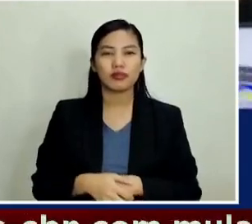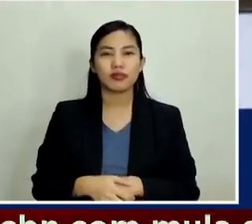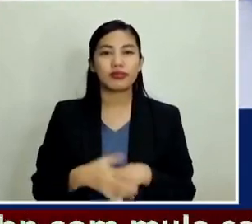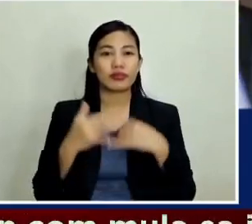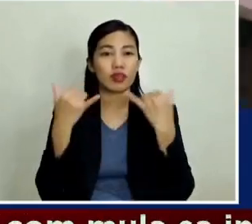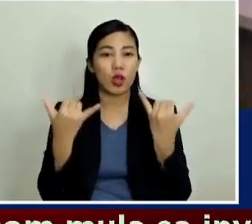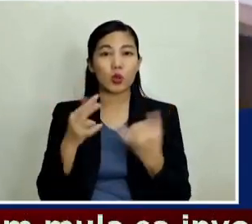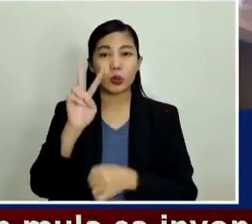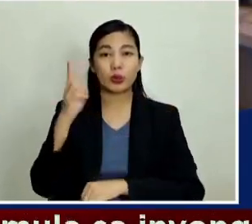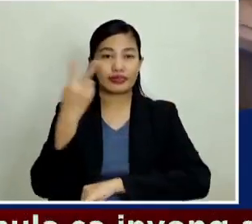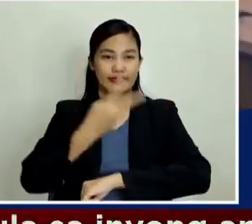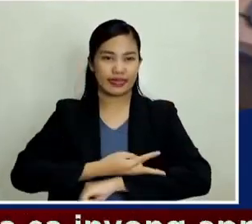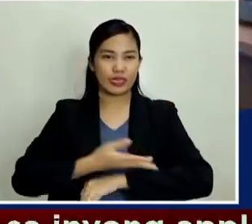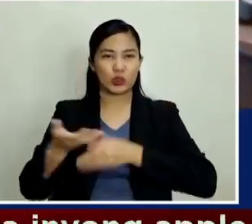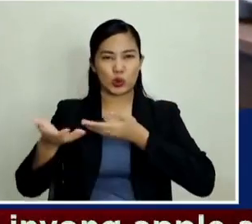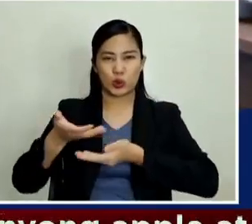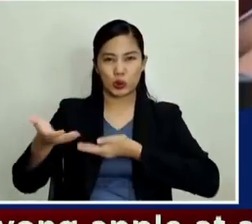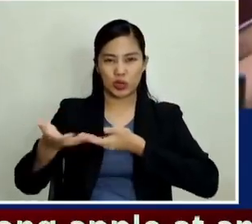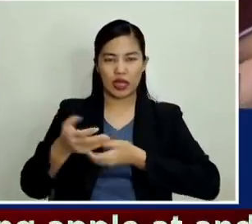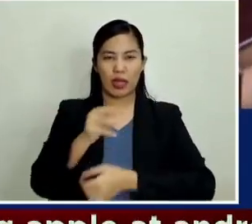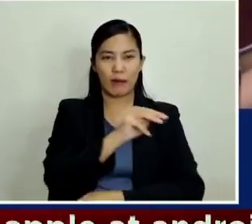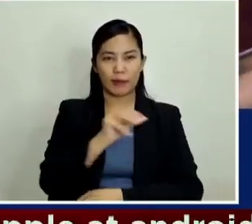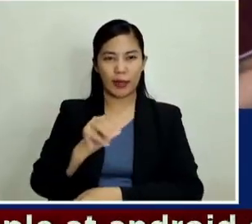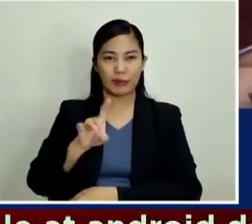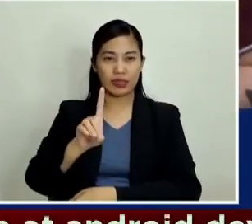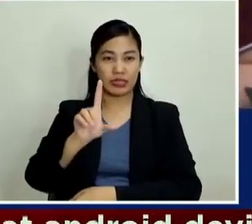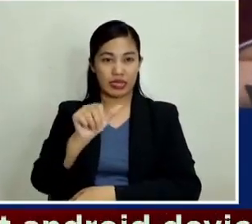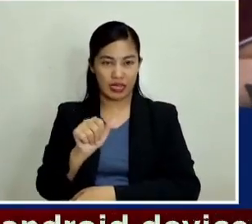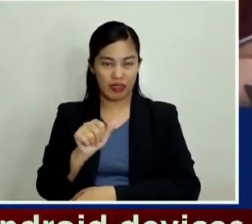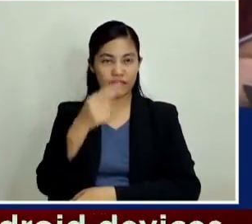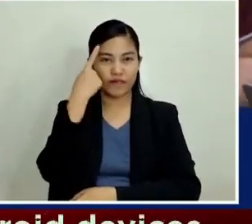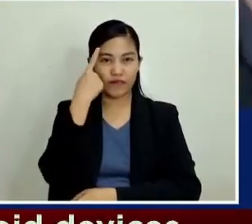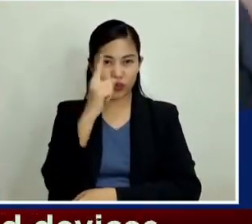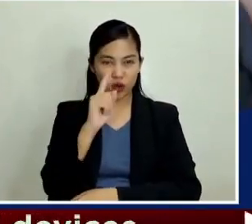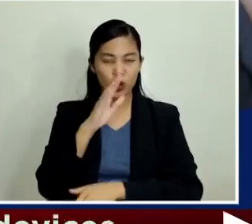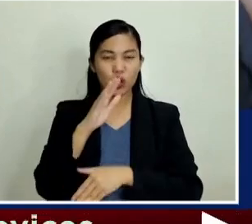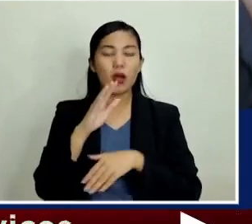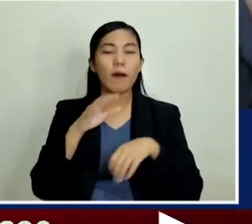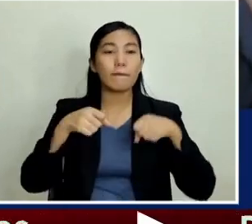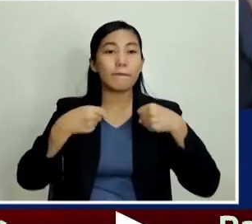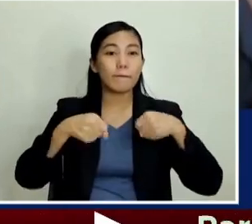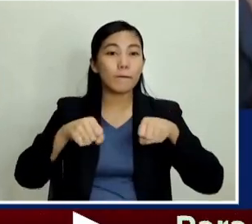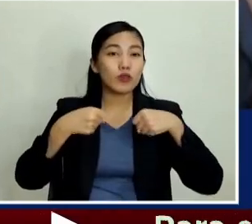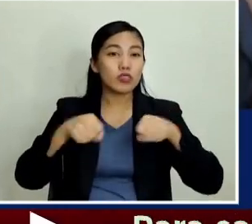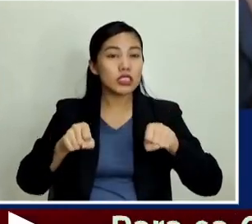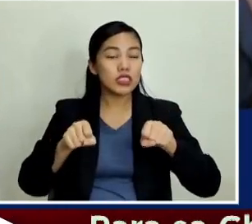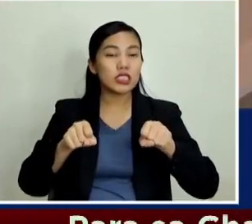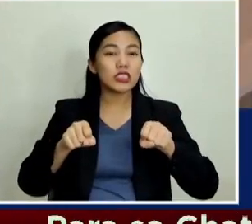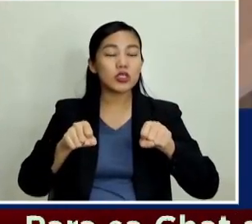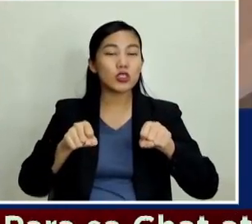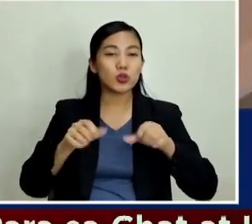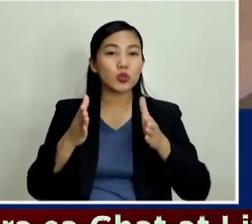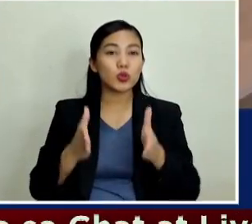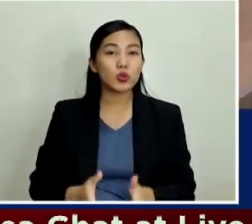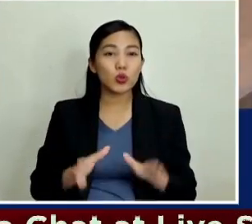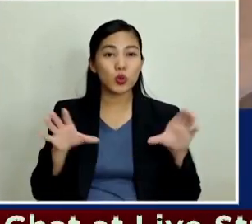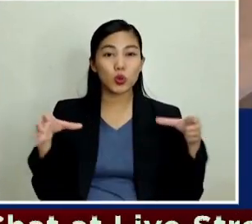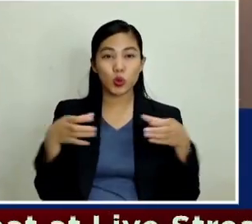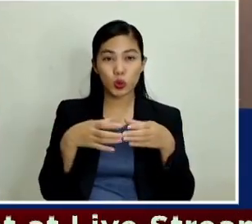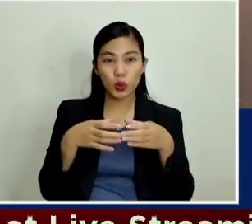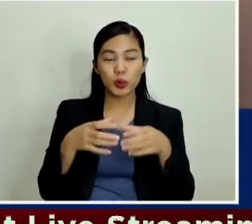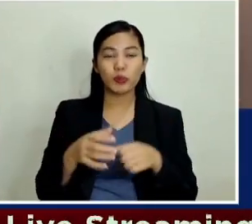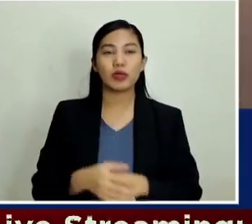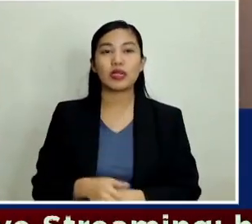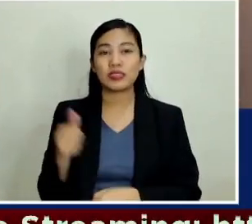Manila Development Authority o MMDA sa mga motorcycle rider groups, kinatawan ng transport sector at local